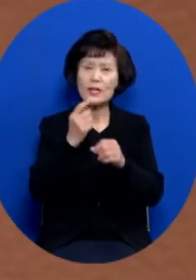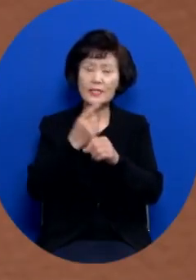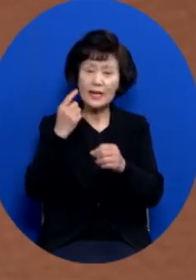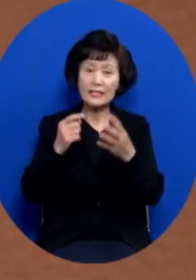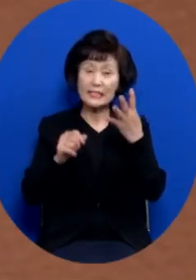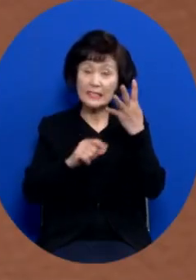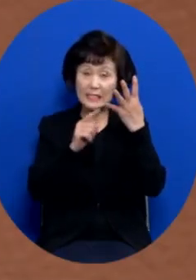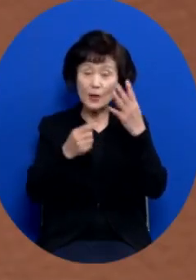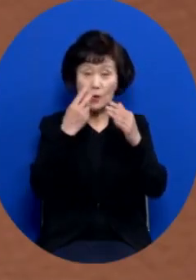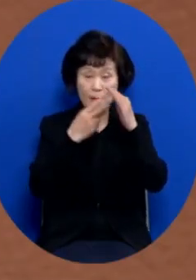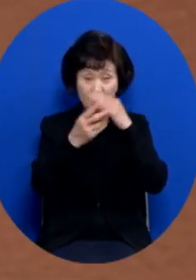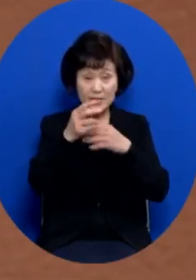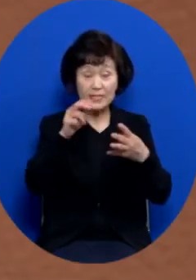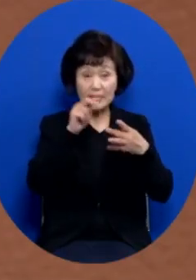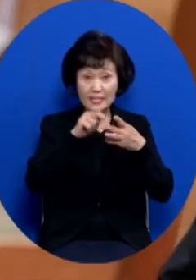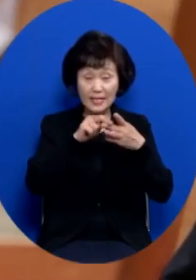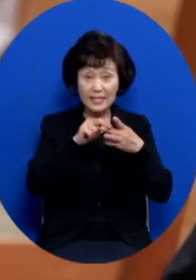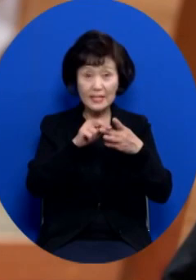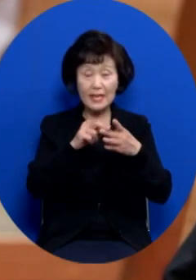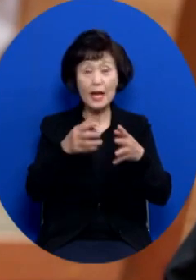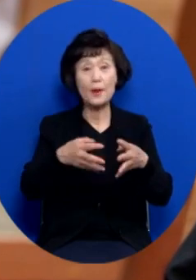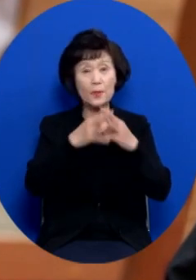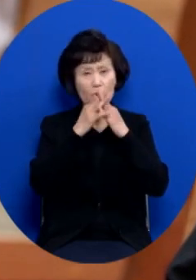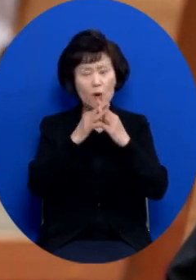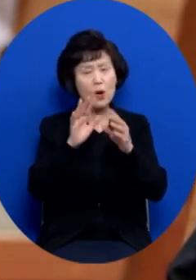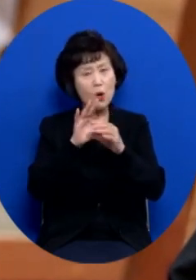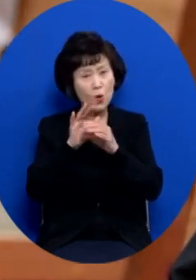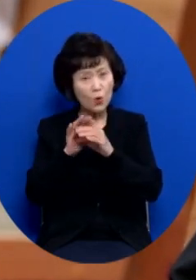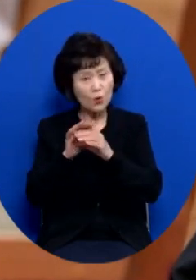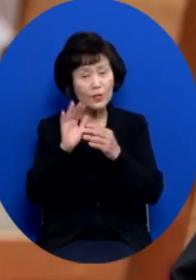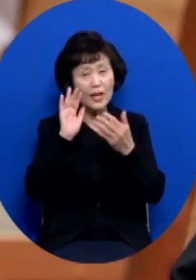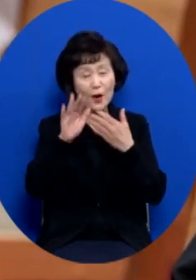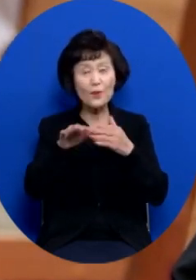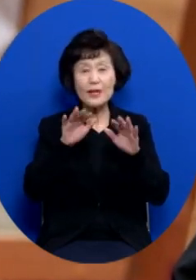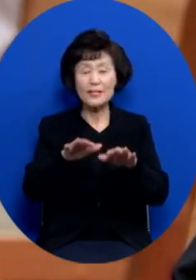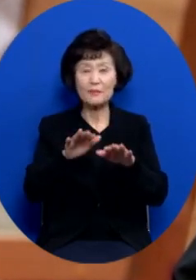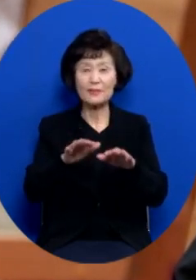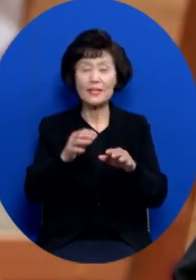비전센터 완공과 함께 코로나 팬데믹을 겪어 이번 행사에서 새성전을 봉헌했습니다.